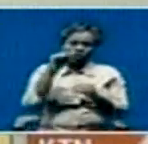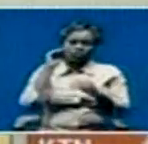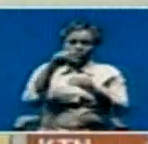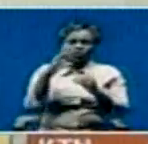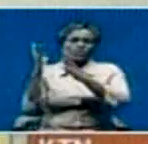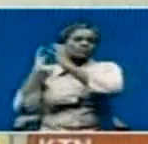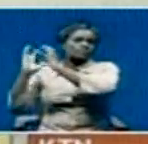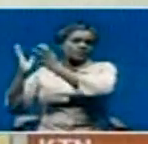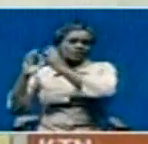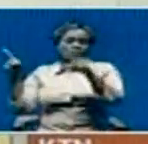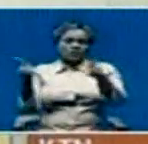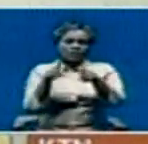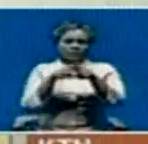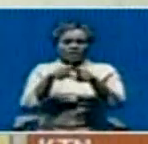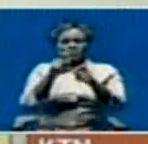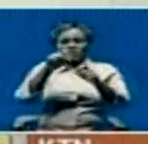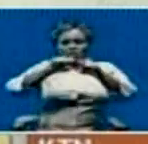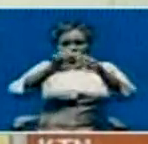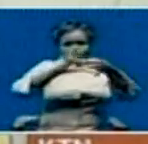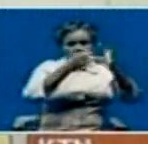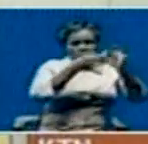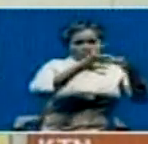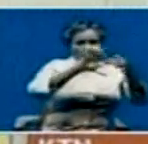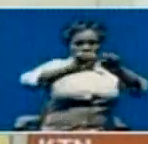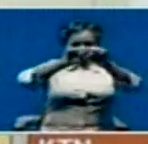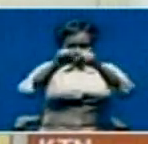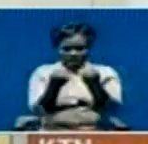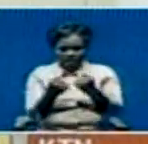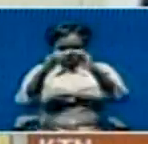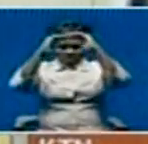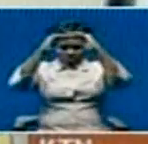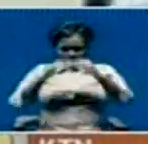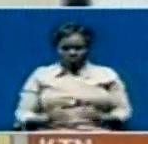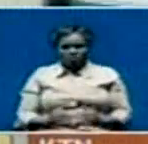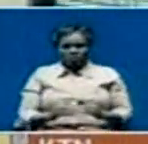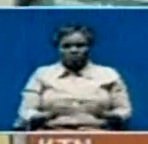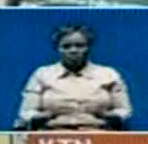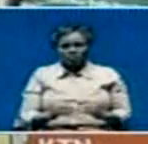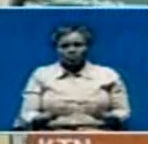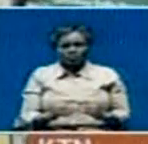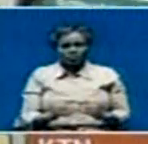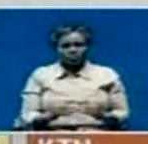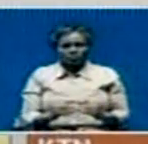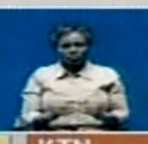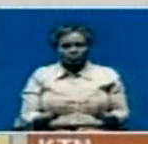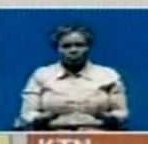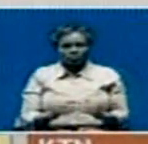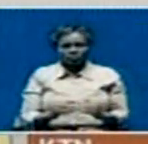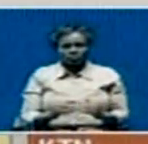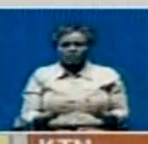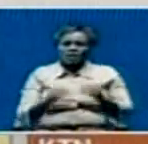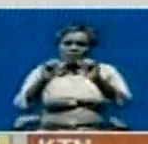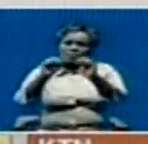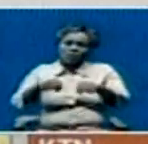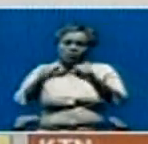hii n zilka na kum hadi eneo la chini lifam kama basement inza